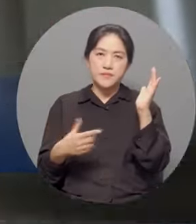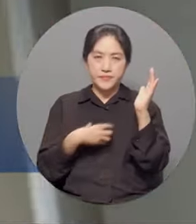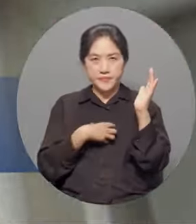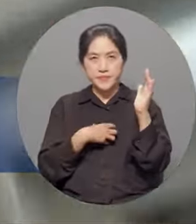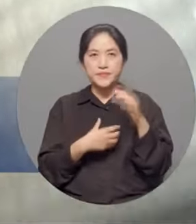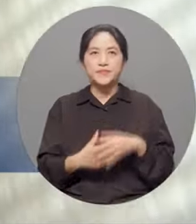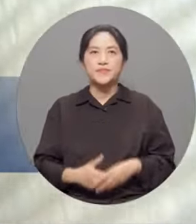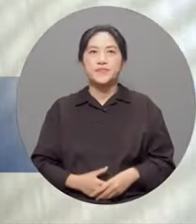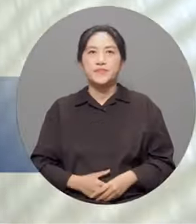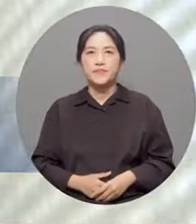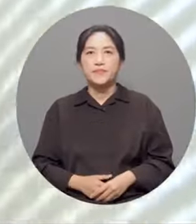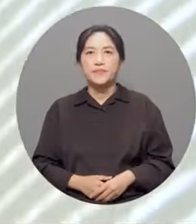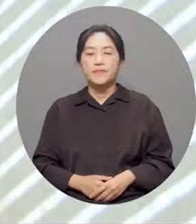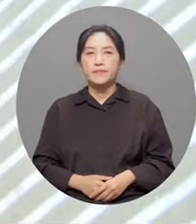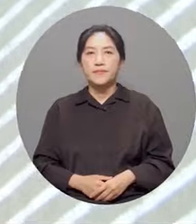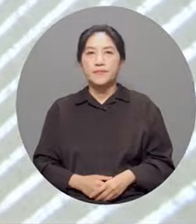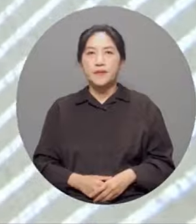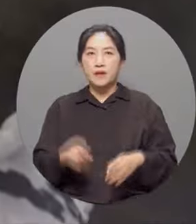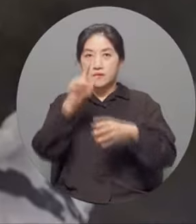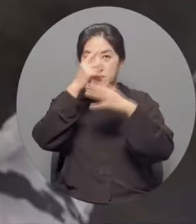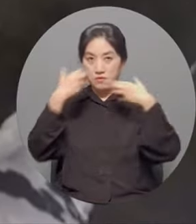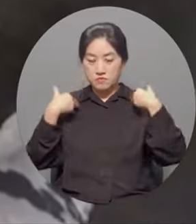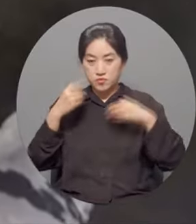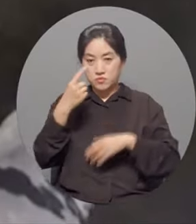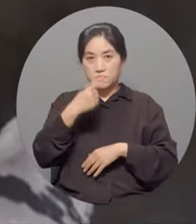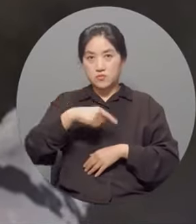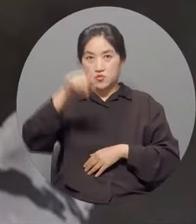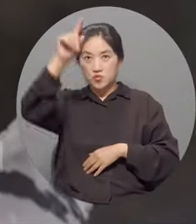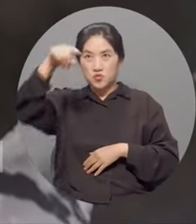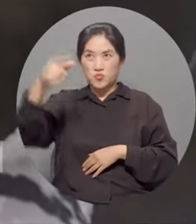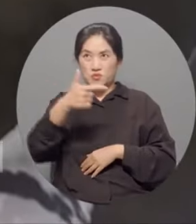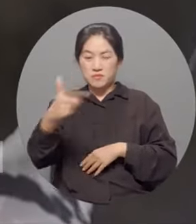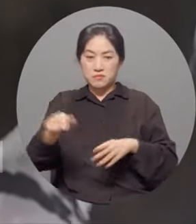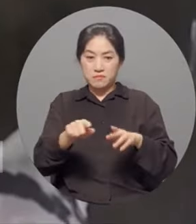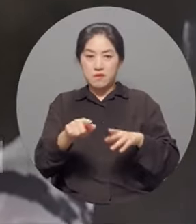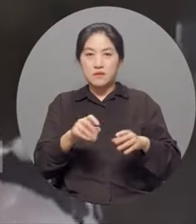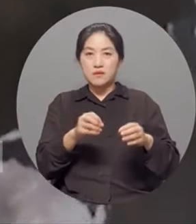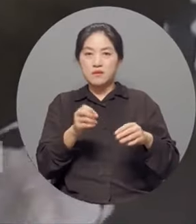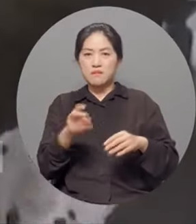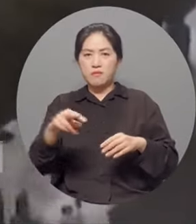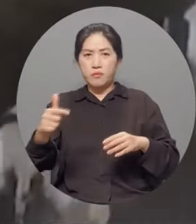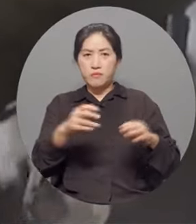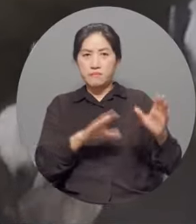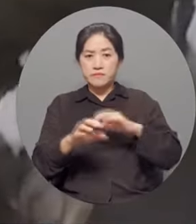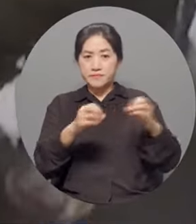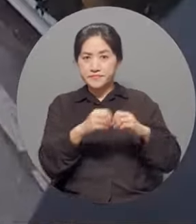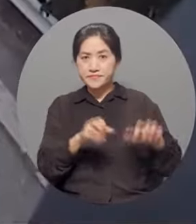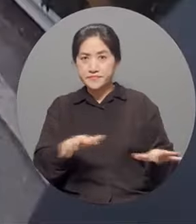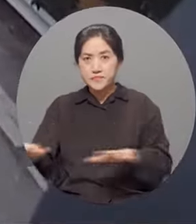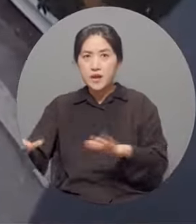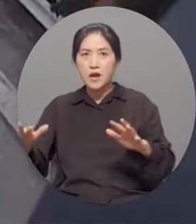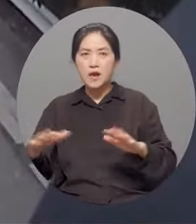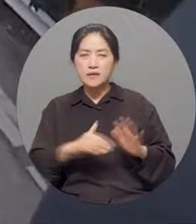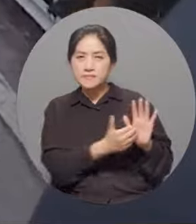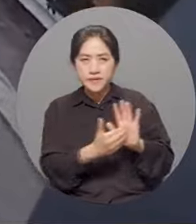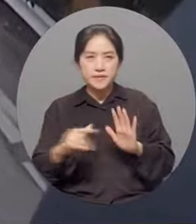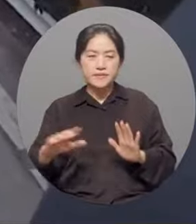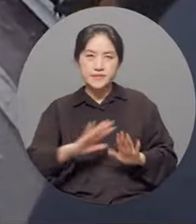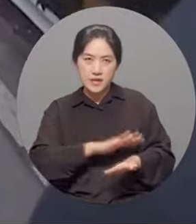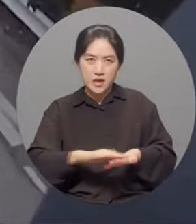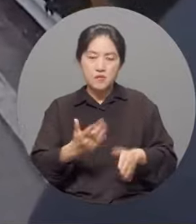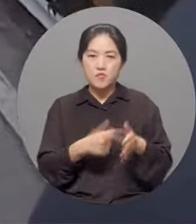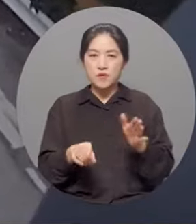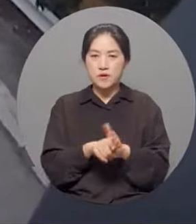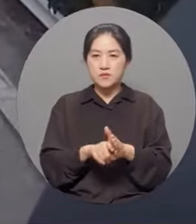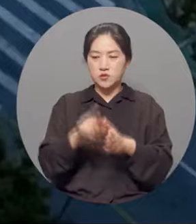크게 받을 수 있는 거죠. 정부는 규모가 큰 여진의 발생에 신속하게 대응할 수 있도록 관계 부처와 지자체의 협조